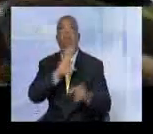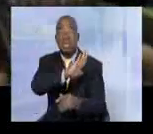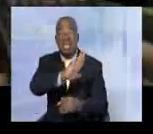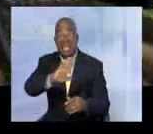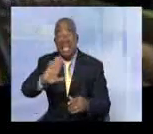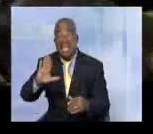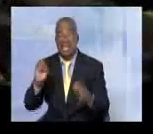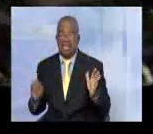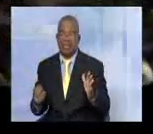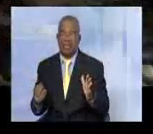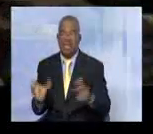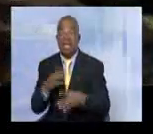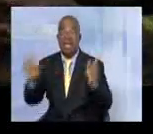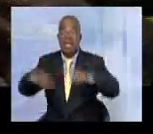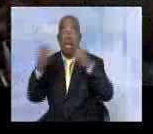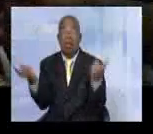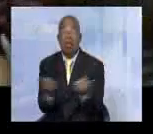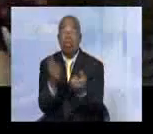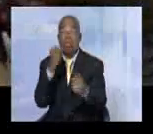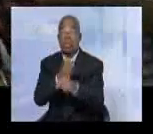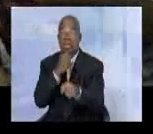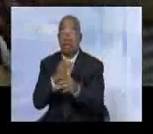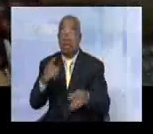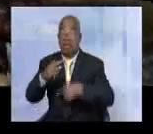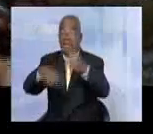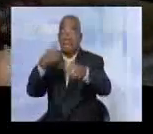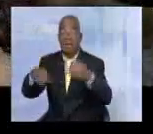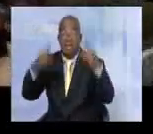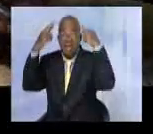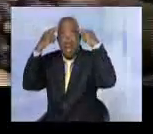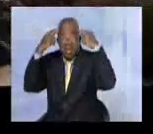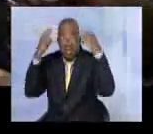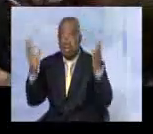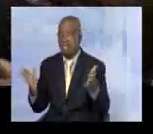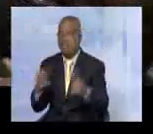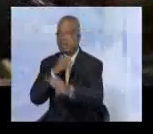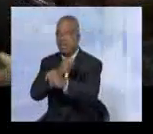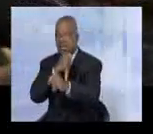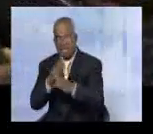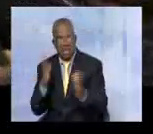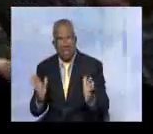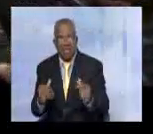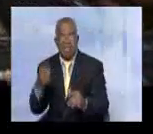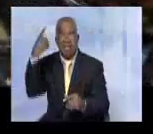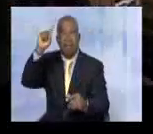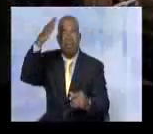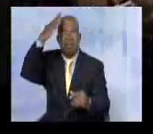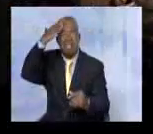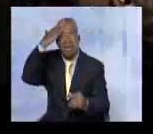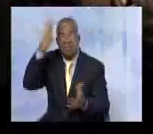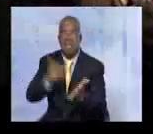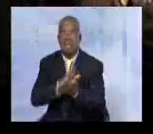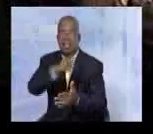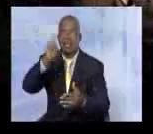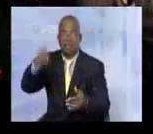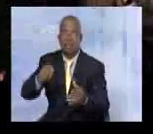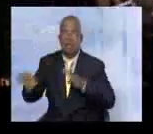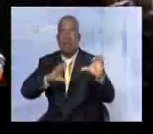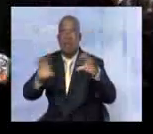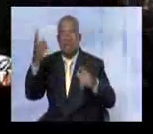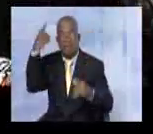travers un groupe de travail, mettre ensemble nos compétences pour élaborer un plan d'action à court, moyen et long terme. Environ 12